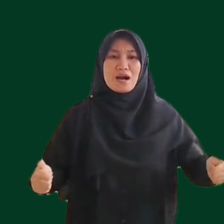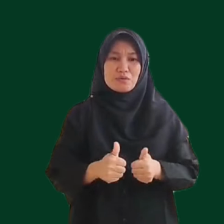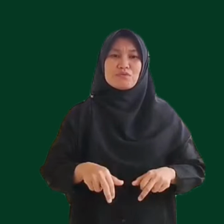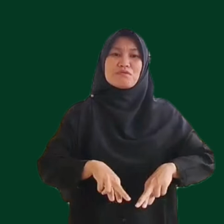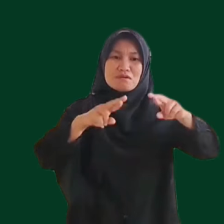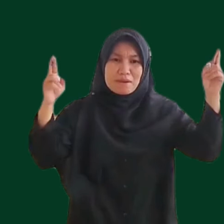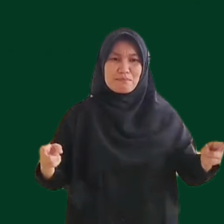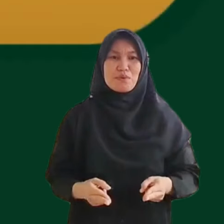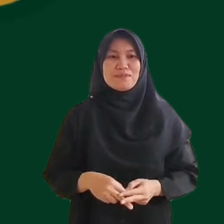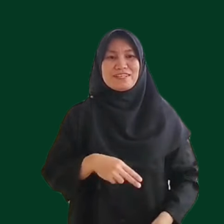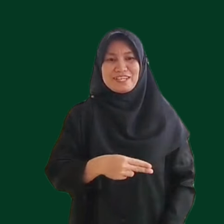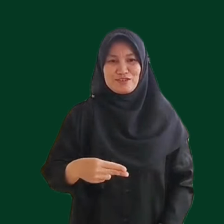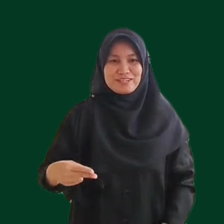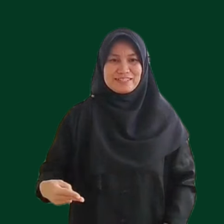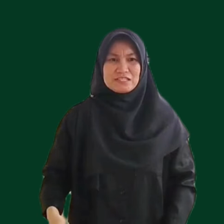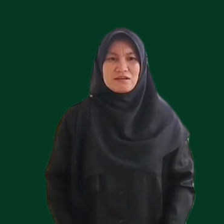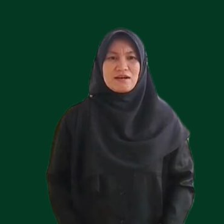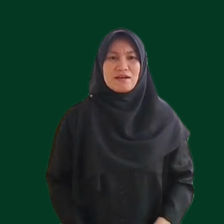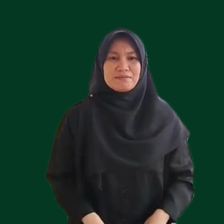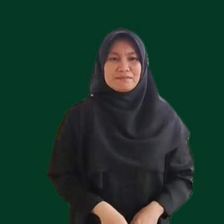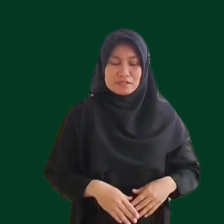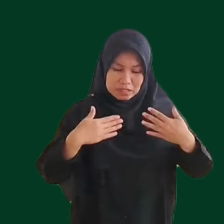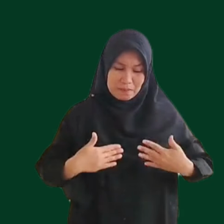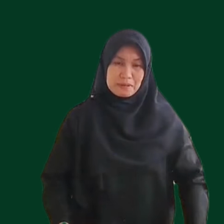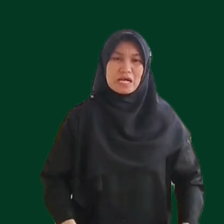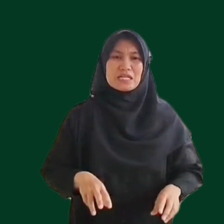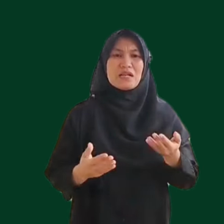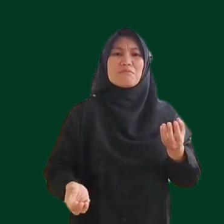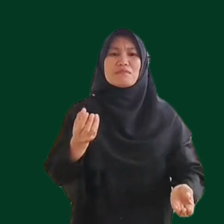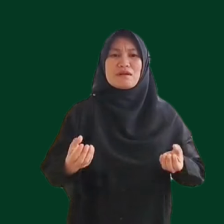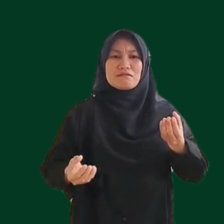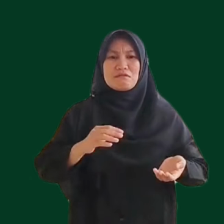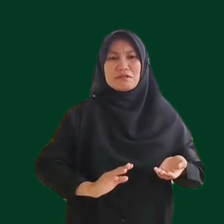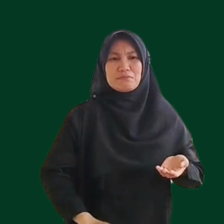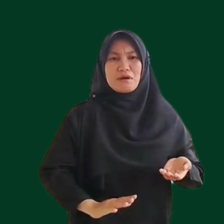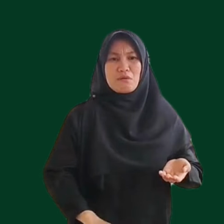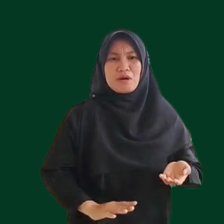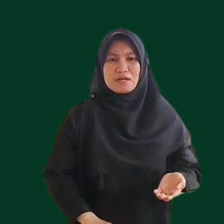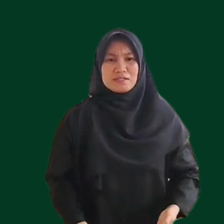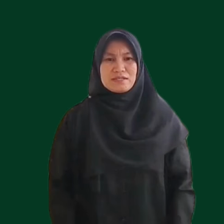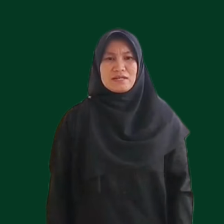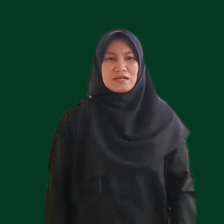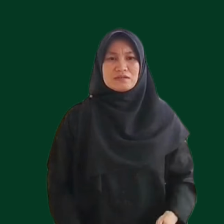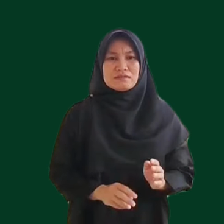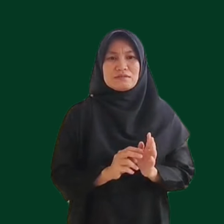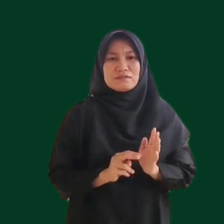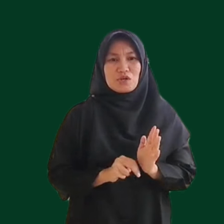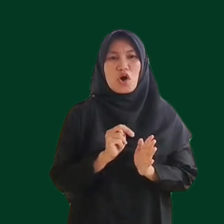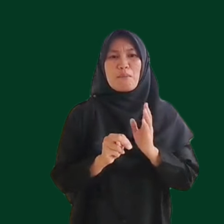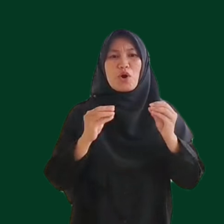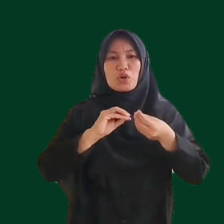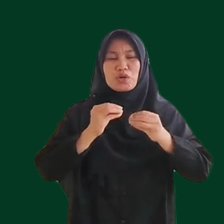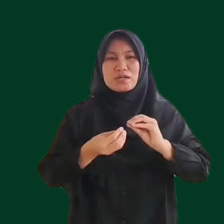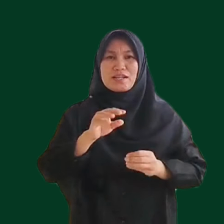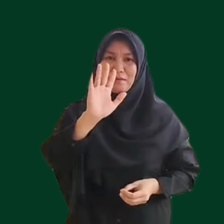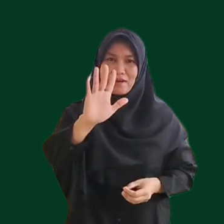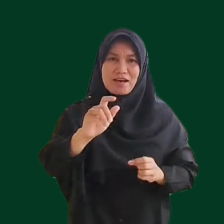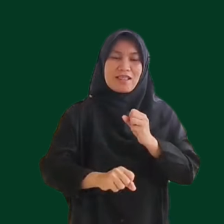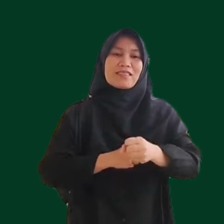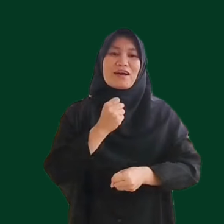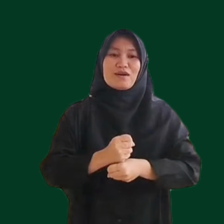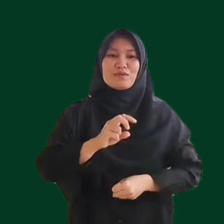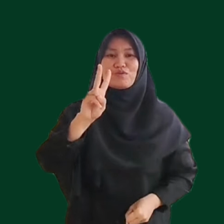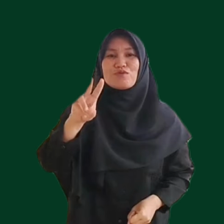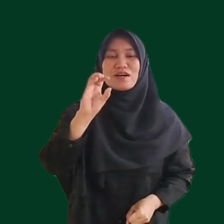bukan pajak, sesuai dengan Peraturan Pemerintah Nomor 5 Tahun 2019, tentang jenis dan